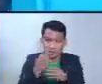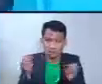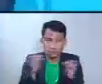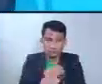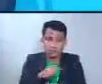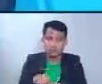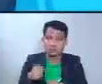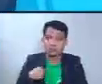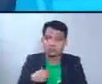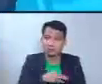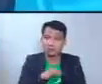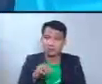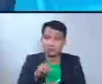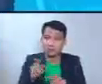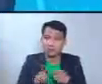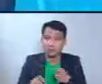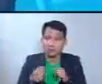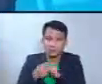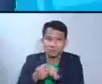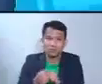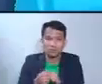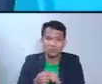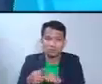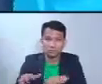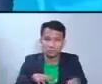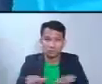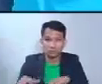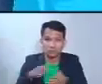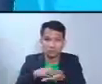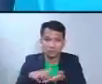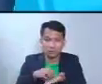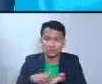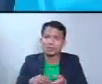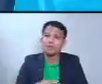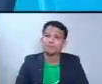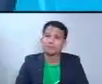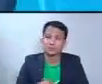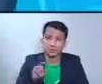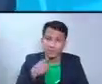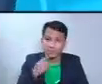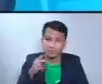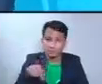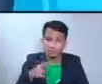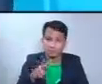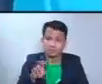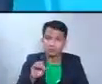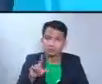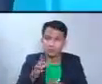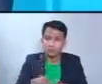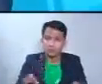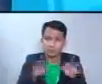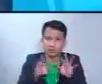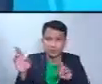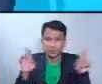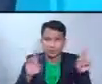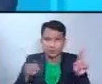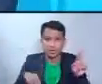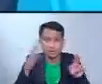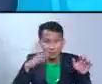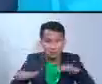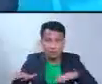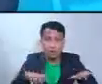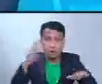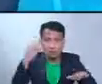ang mga empleyado ng Meralco para lumahok sa earthquake simulation drill. Ayon sa FIVOX, mahalaga ang kahandaan sa lindol